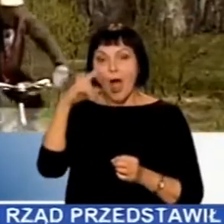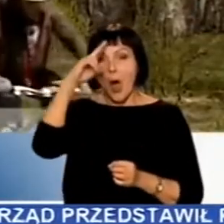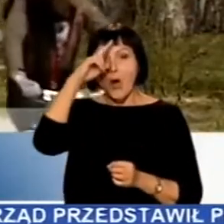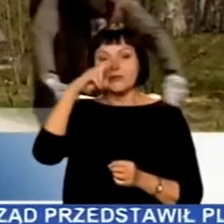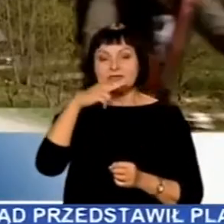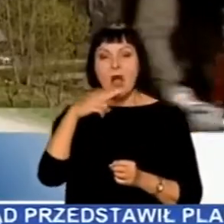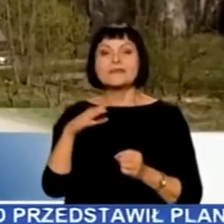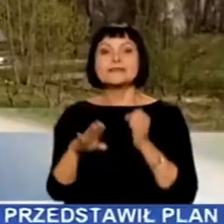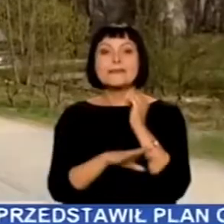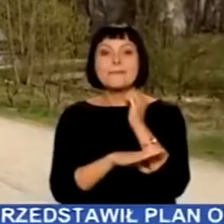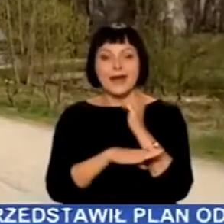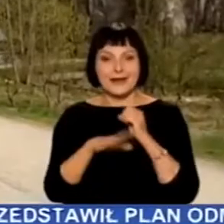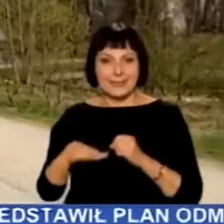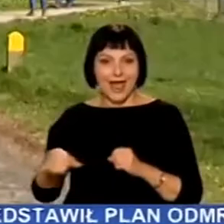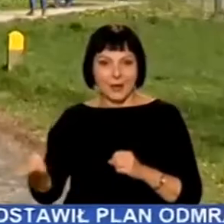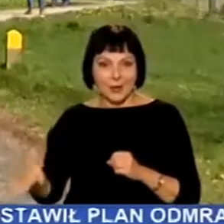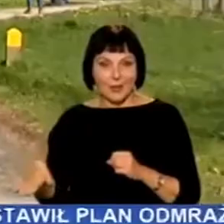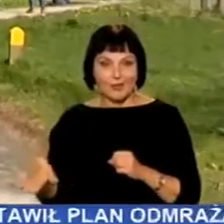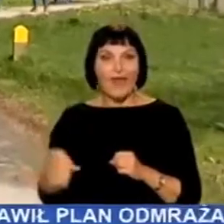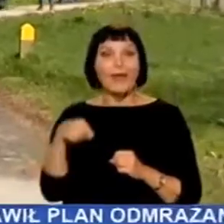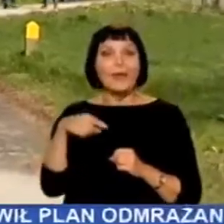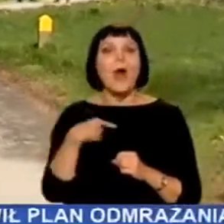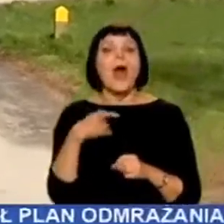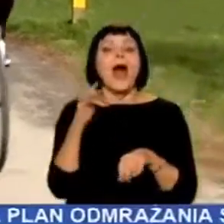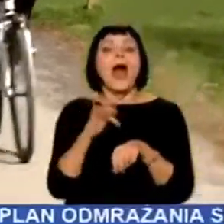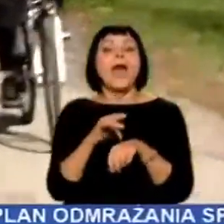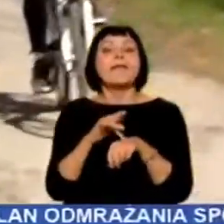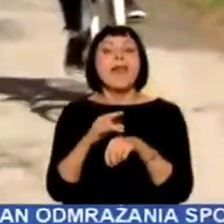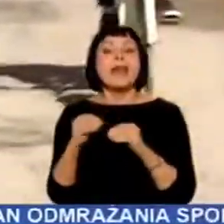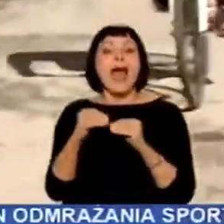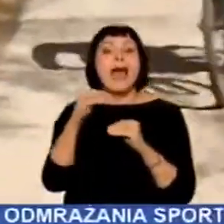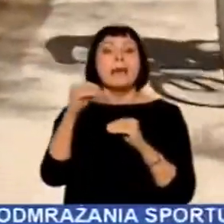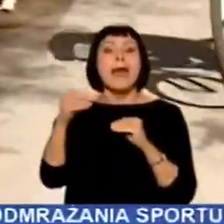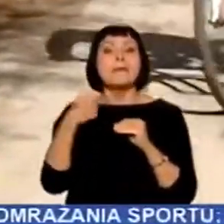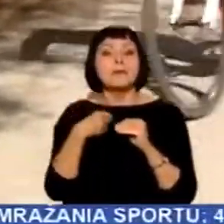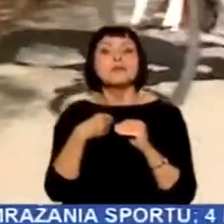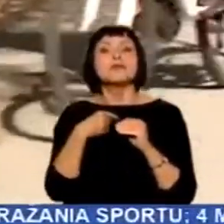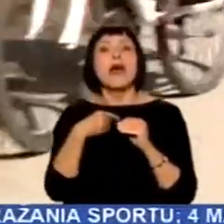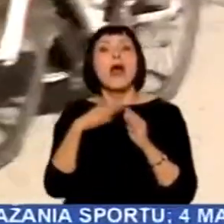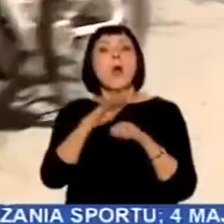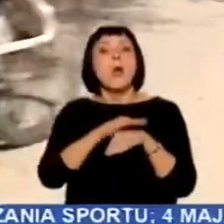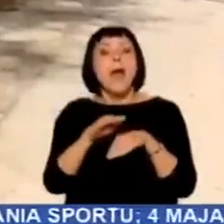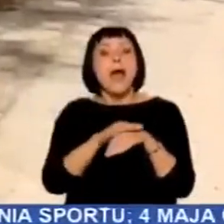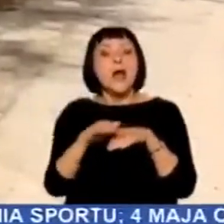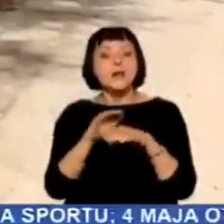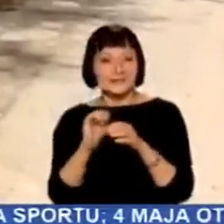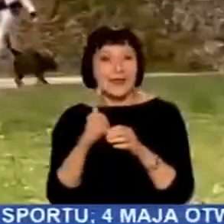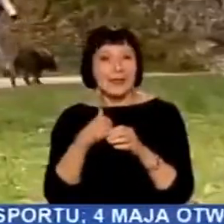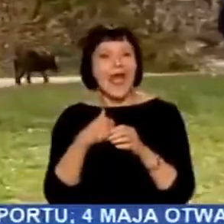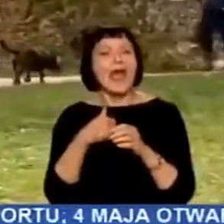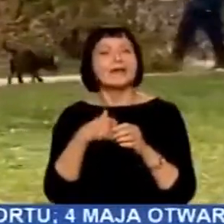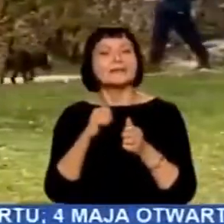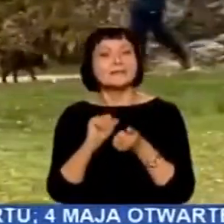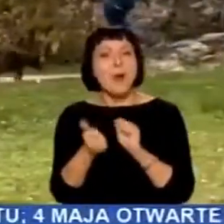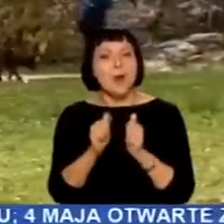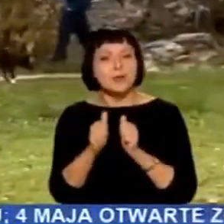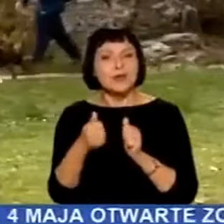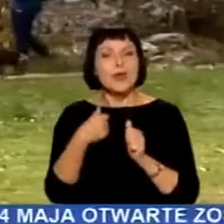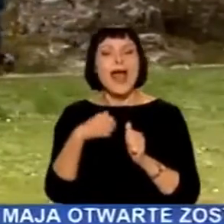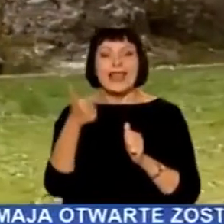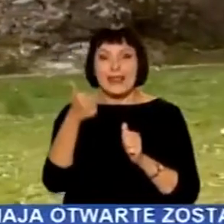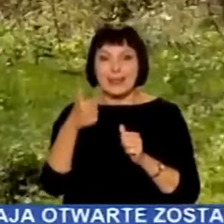Park Narodowy. To efekt pierwszego etapu odmrażania sportu, tego bardziej rekreacyjnego.